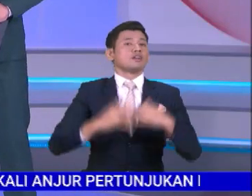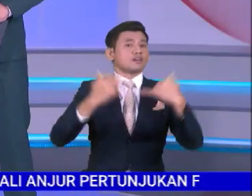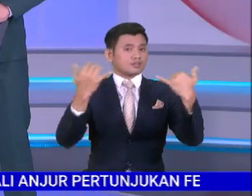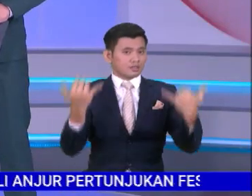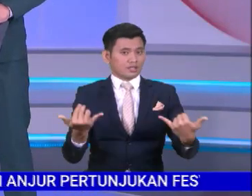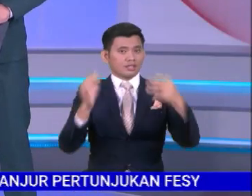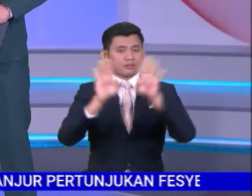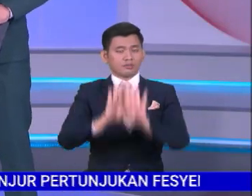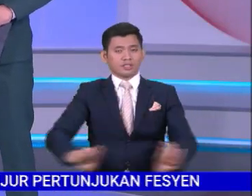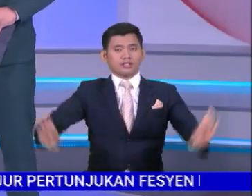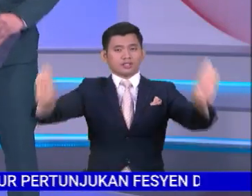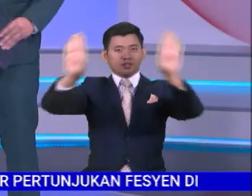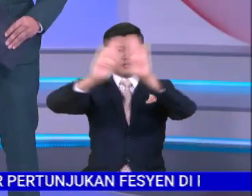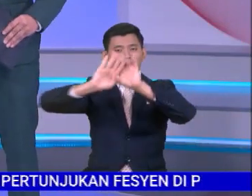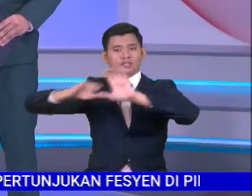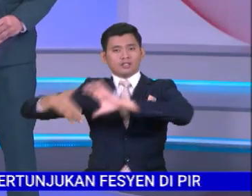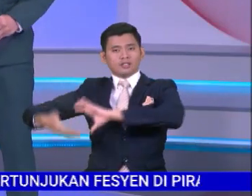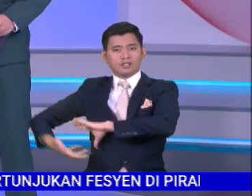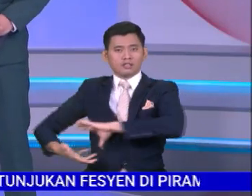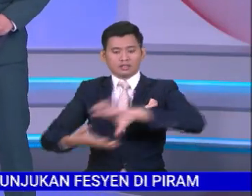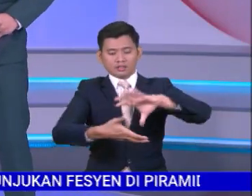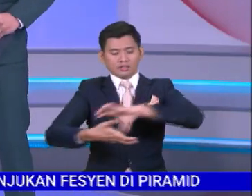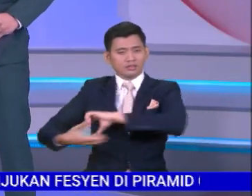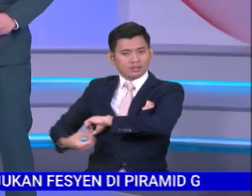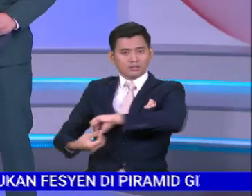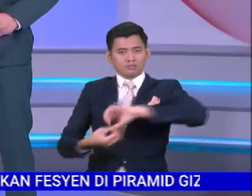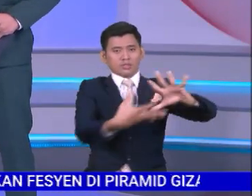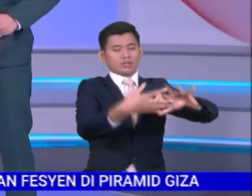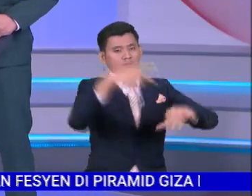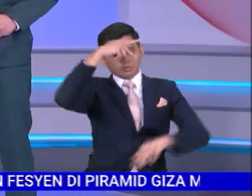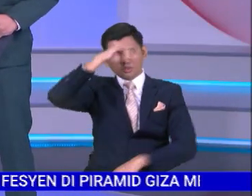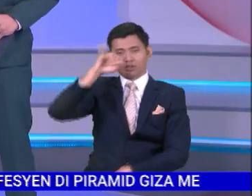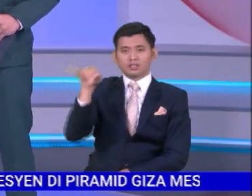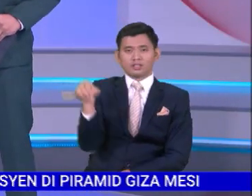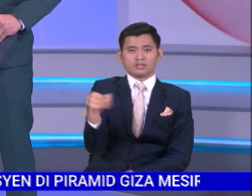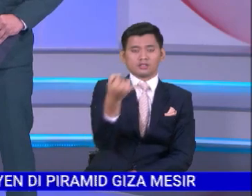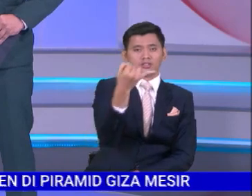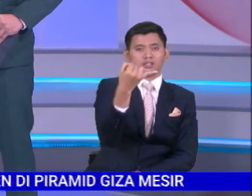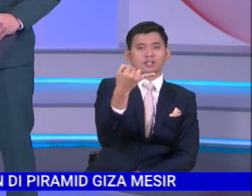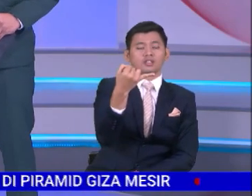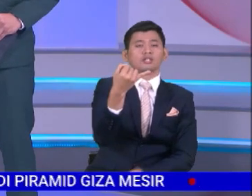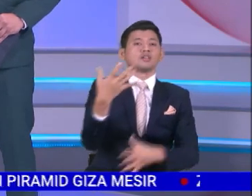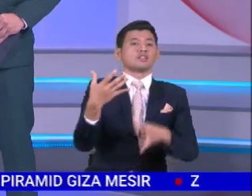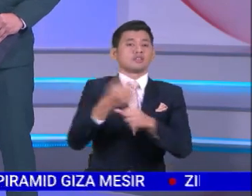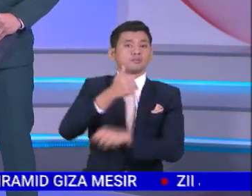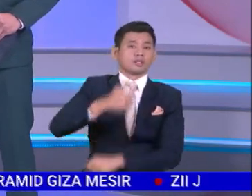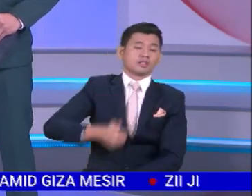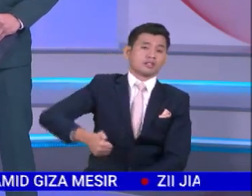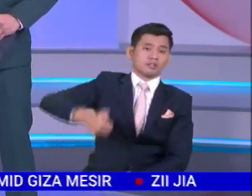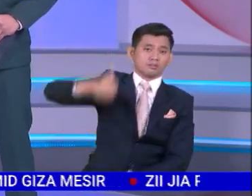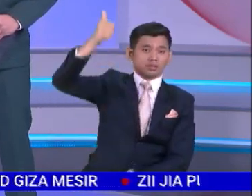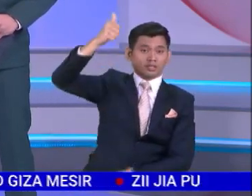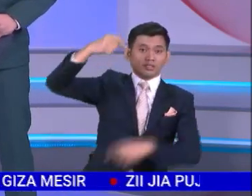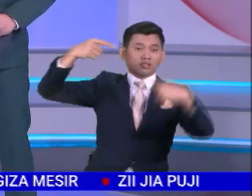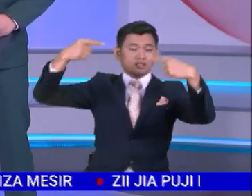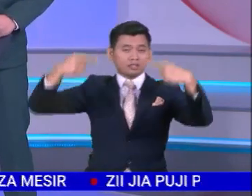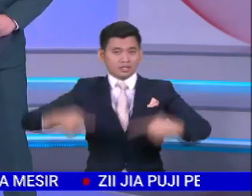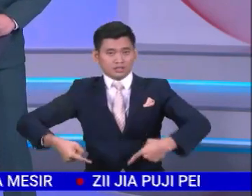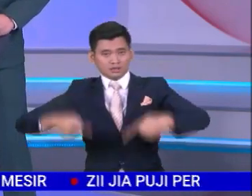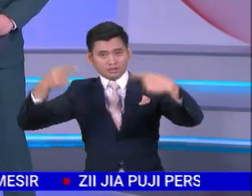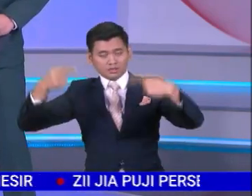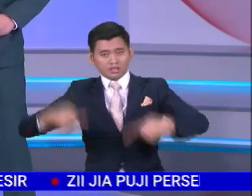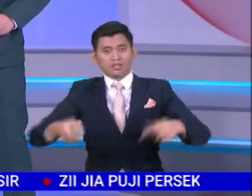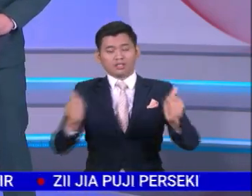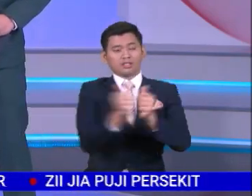Beralih pula ke sukan rugby, Putrajaya melakar sejarah tersendiri apabila meraih gelaran sulung kejohanan rugby Piala Agong